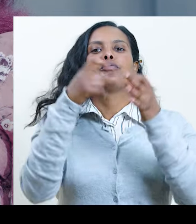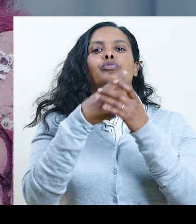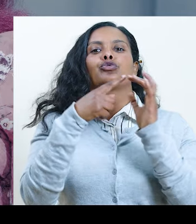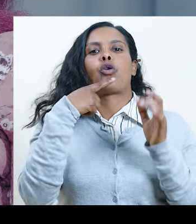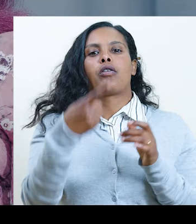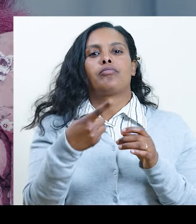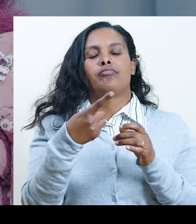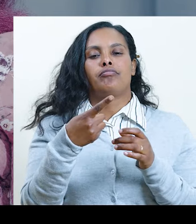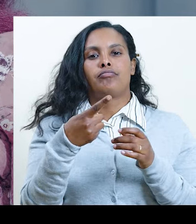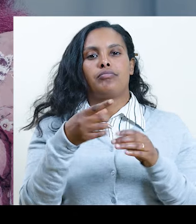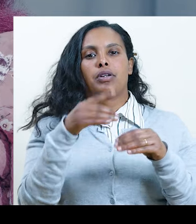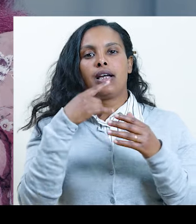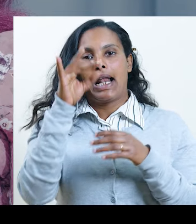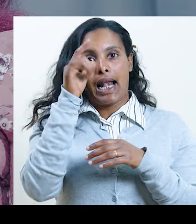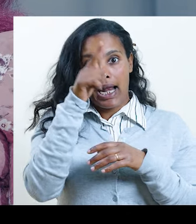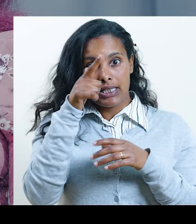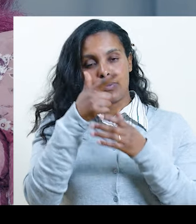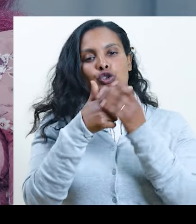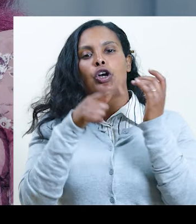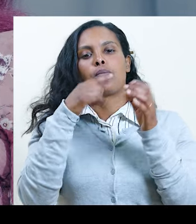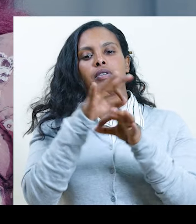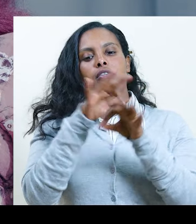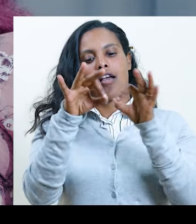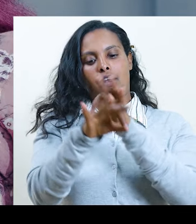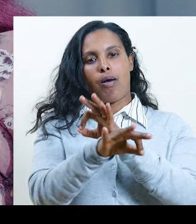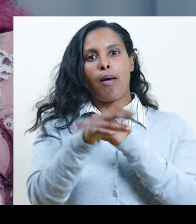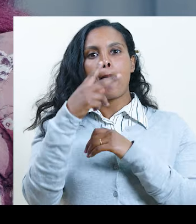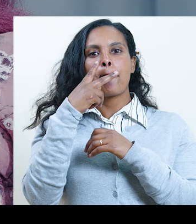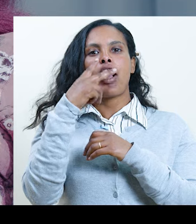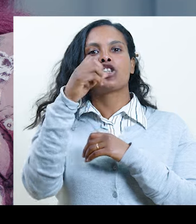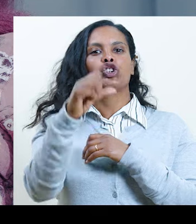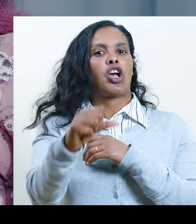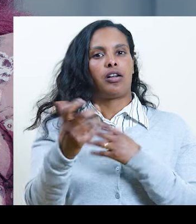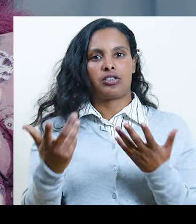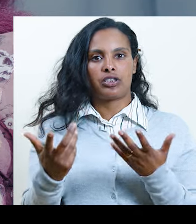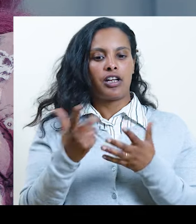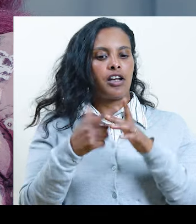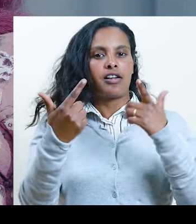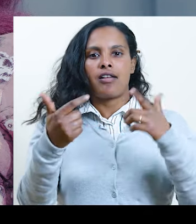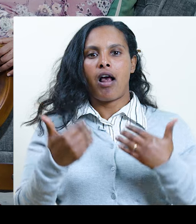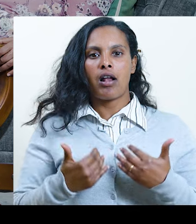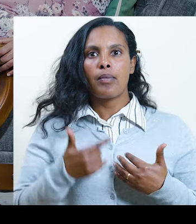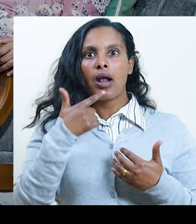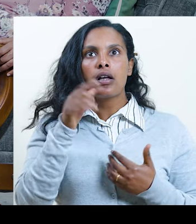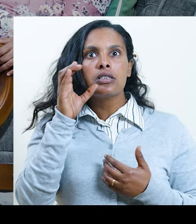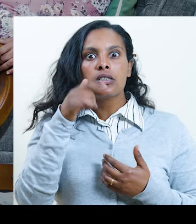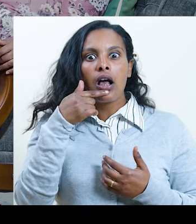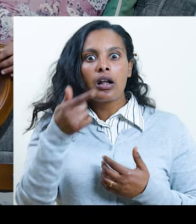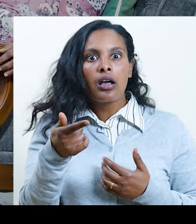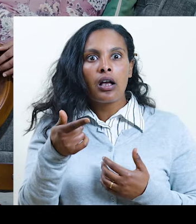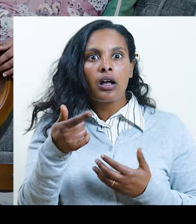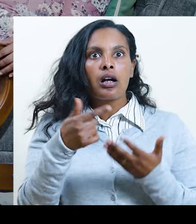አስተላላፊ የምትባለዋ ሌንስ ናት የምትተካው። ና ማየት ትችያለሽ፣ እድል አለሽ ብላ